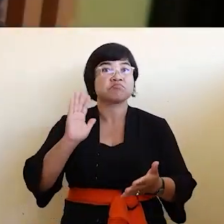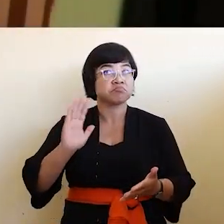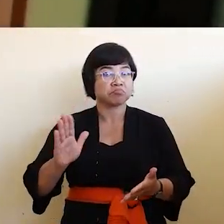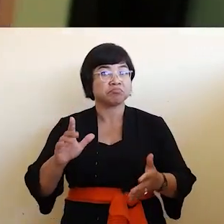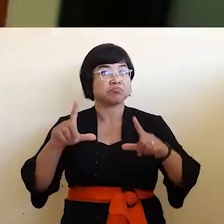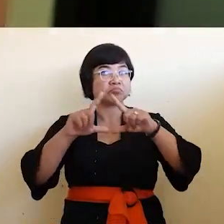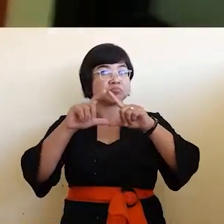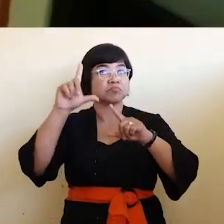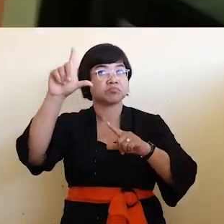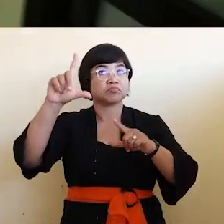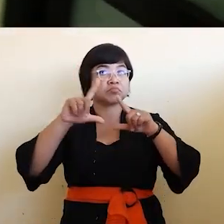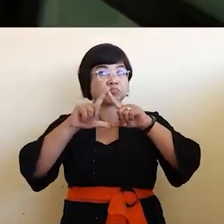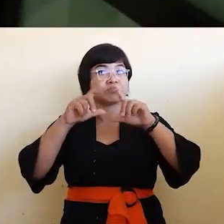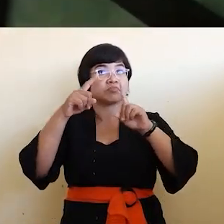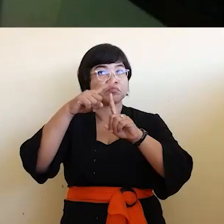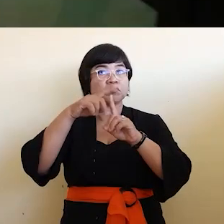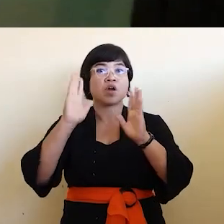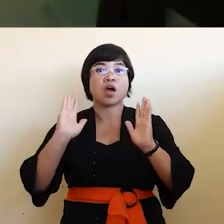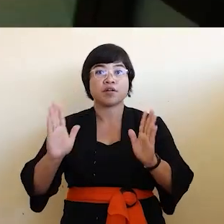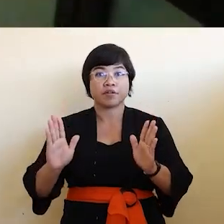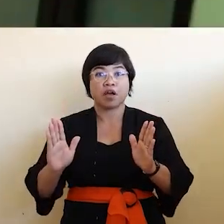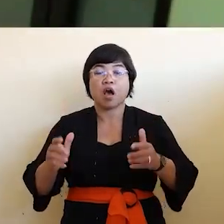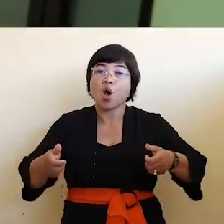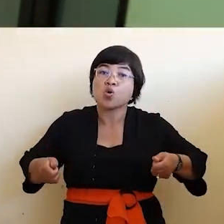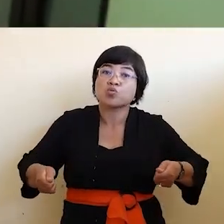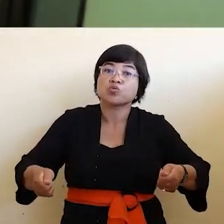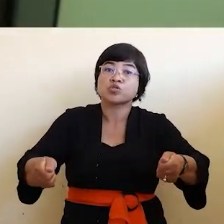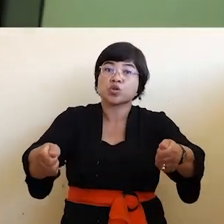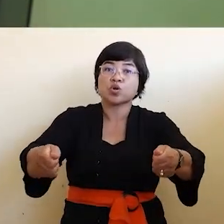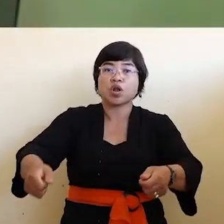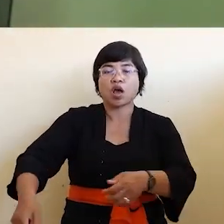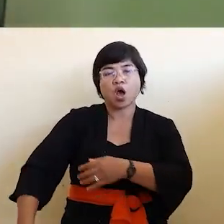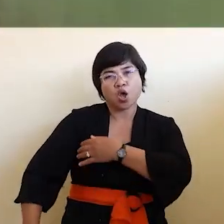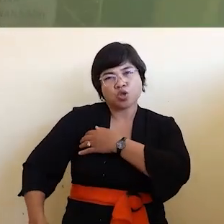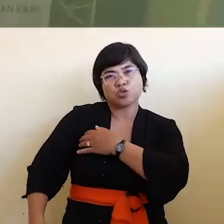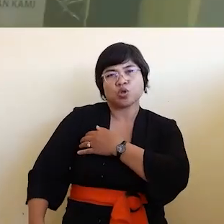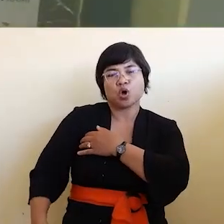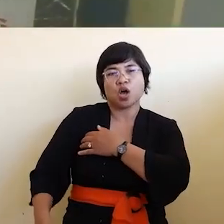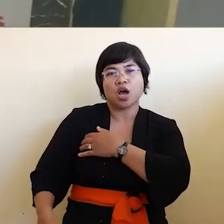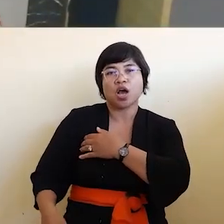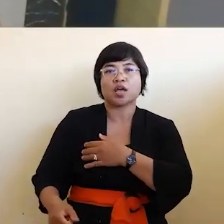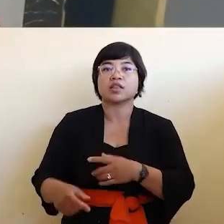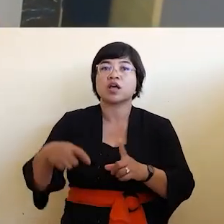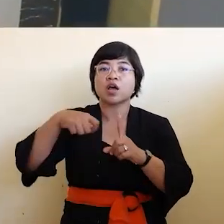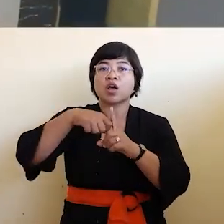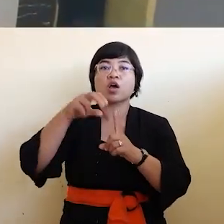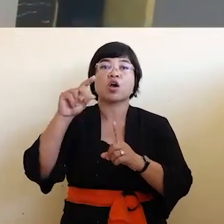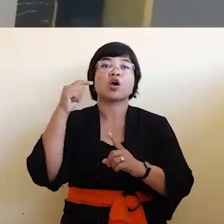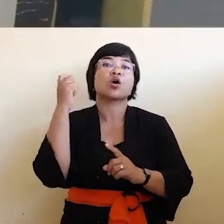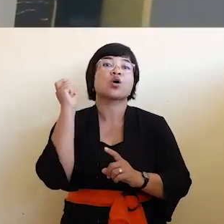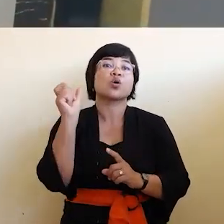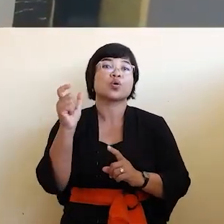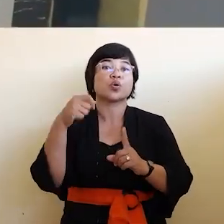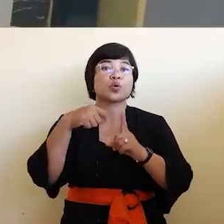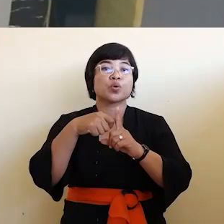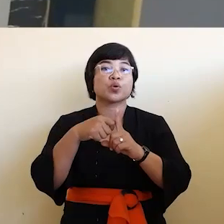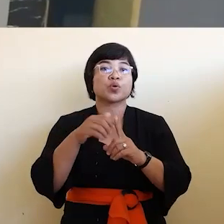Ketersediaan alat bagi kelompok rentan berupa kursi roda, tongkat, dan kruk.